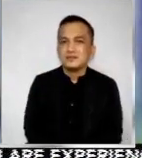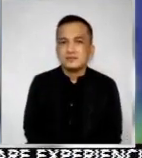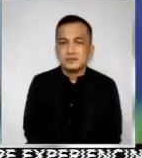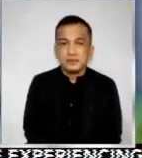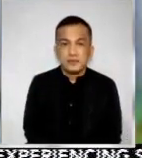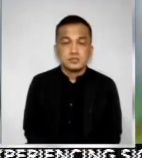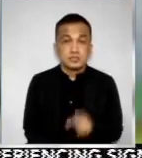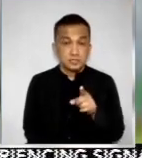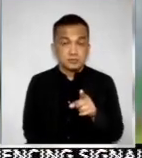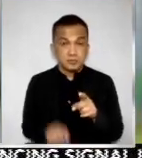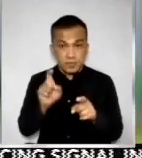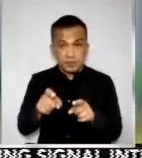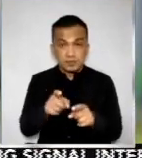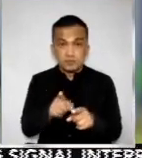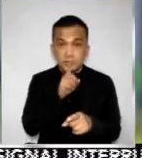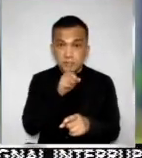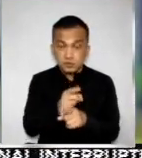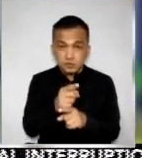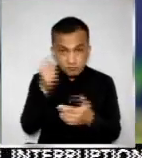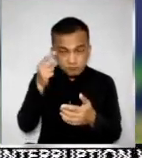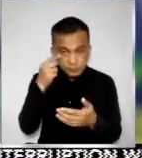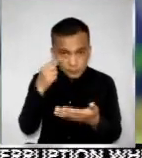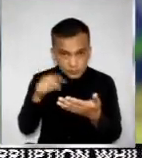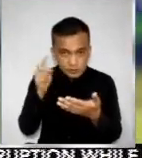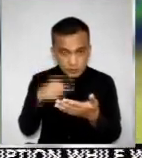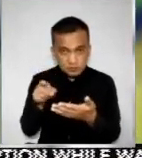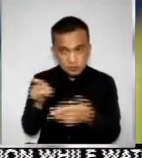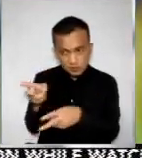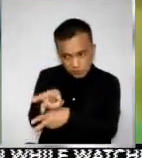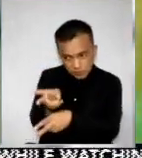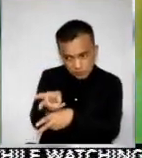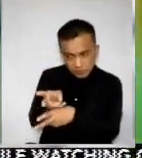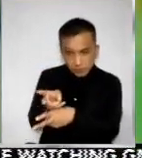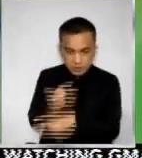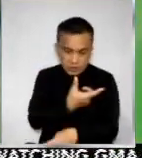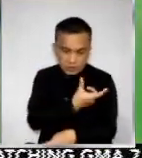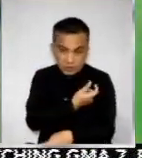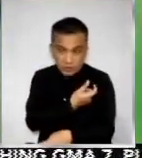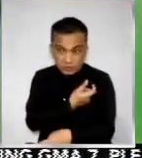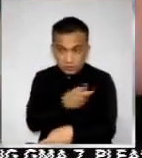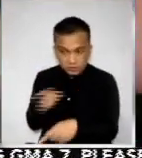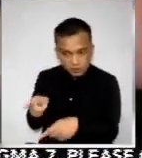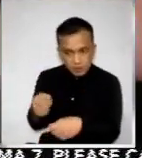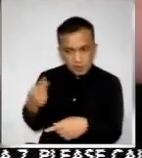siguruhin, bantayang maigi ang nabakunahan upang matiyak na walang adverse